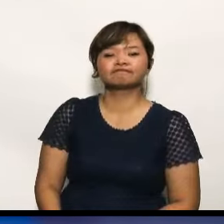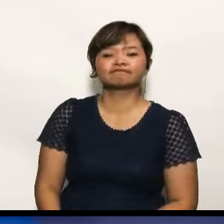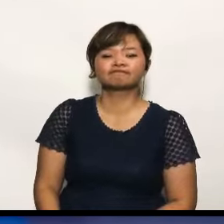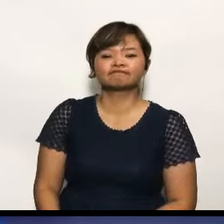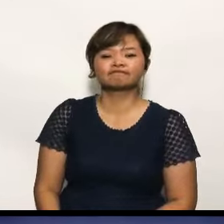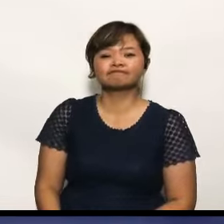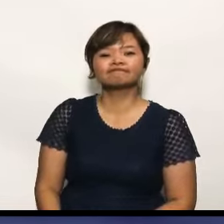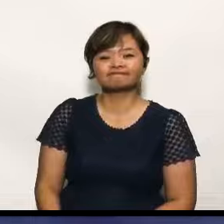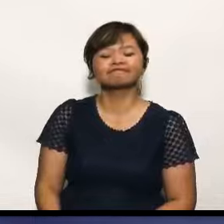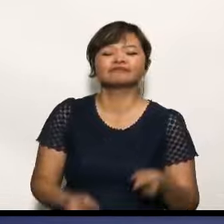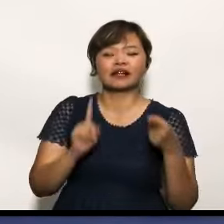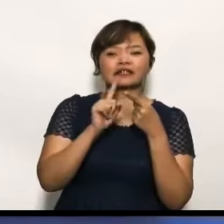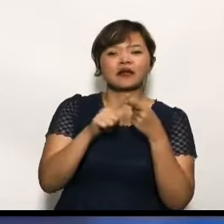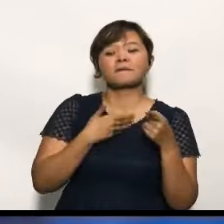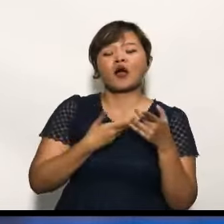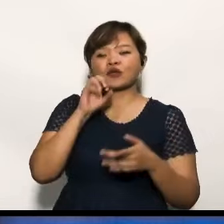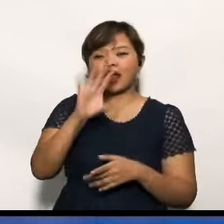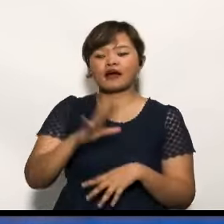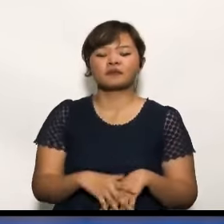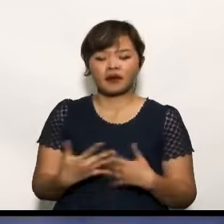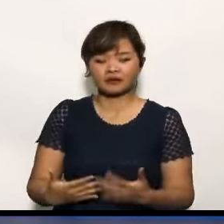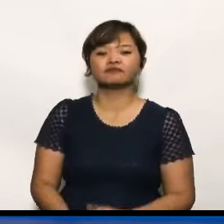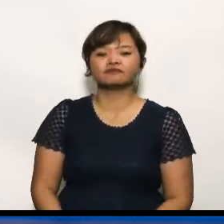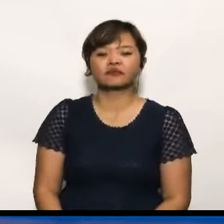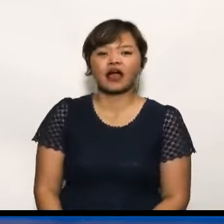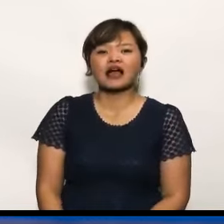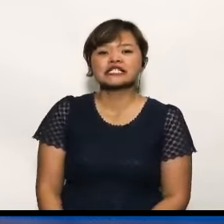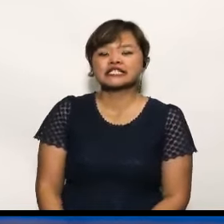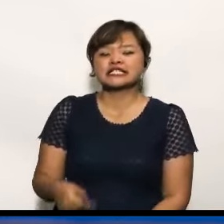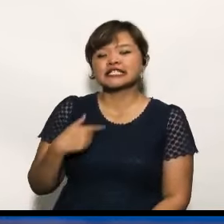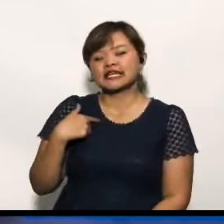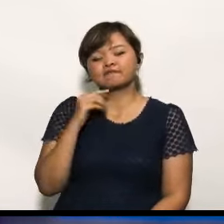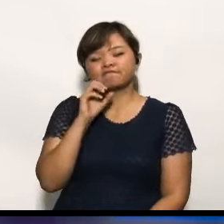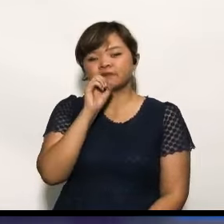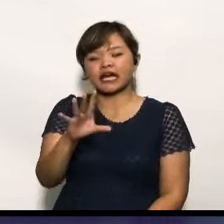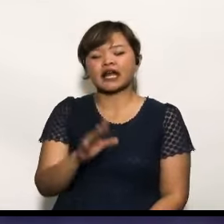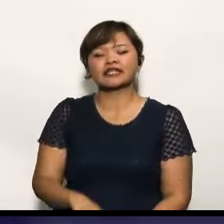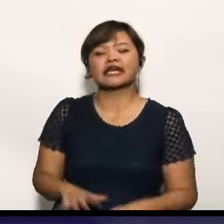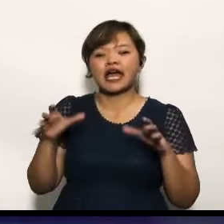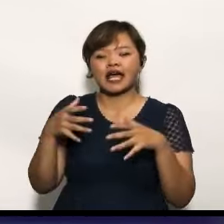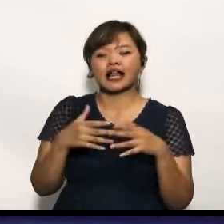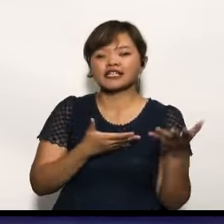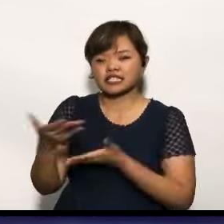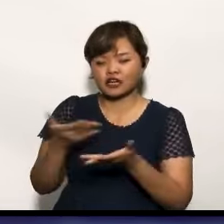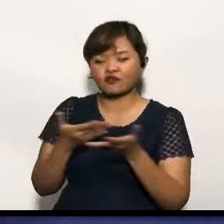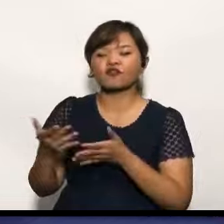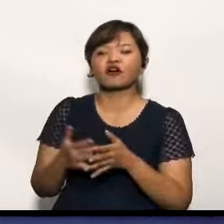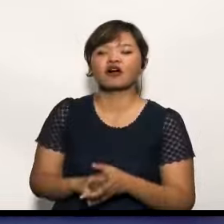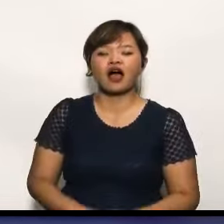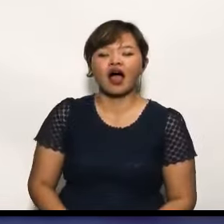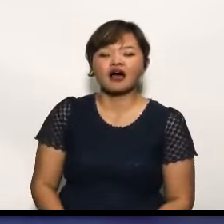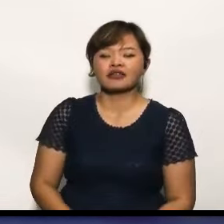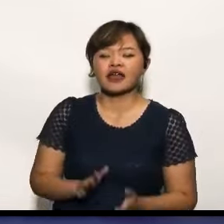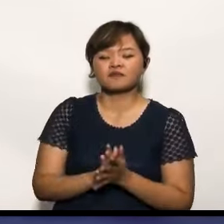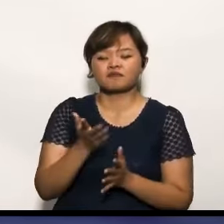Yang pertama, saya mau brief sedikit. Saya bicara ini last 2 weeks di kelas serve, dan we're gonna